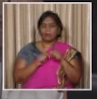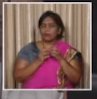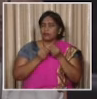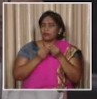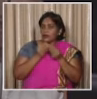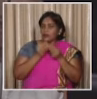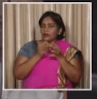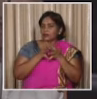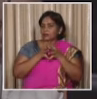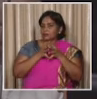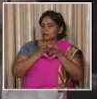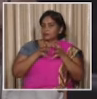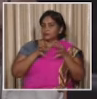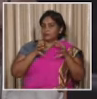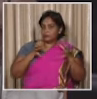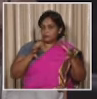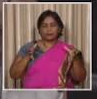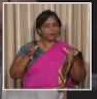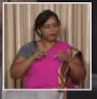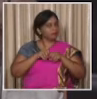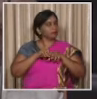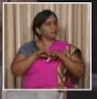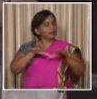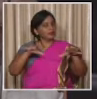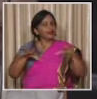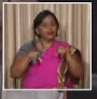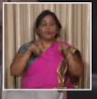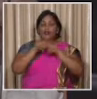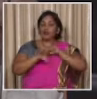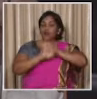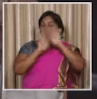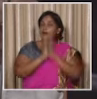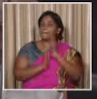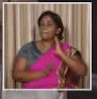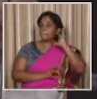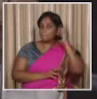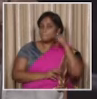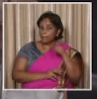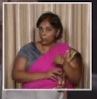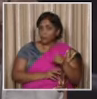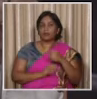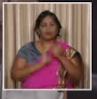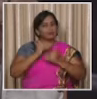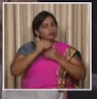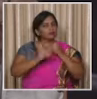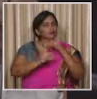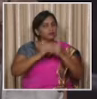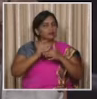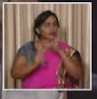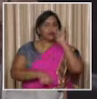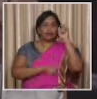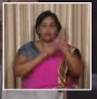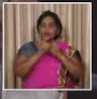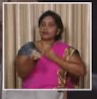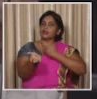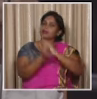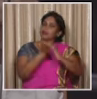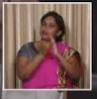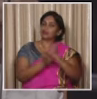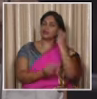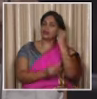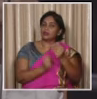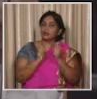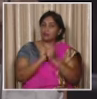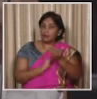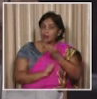හෙමින් පිබිදෙනවා, විහිදෙනවා. මේ සියල්ල මේ ප්‍රතිපලයක් හැටියට පියවරෙන් පියවර ජනතාවට සහන ලබා දීමේ